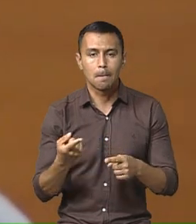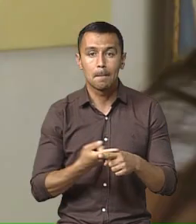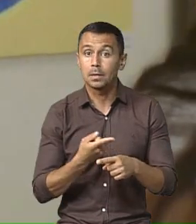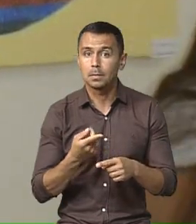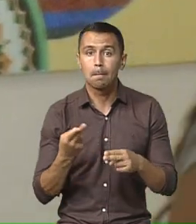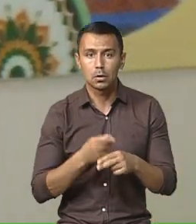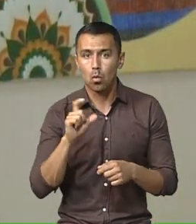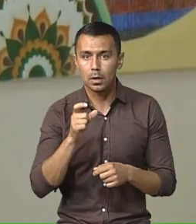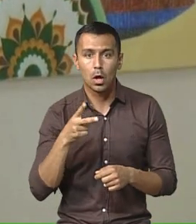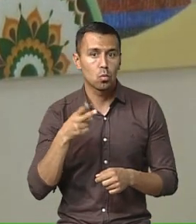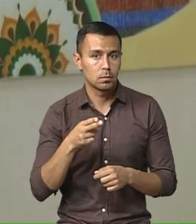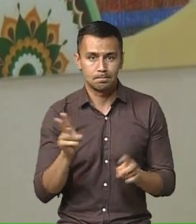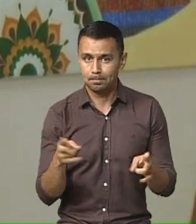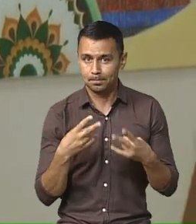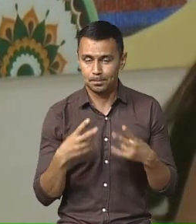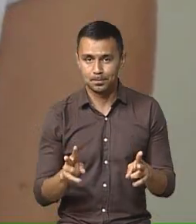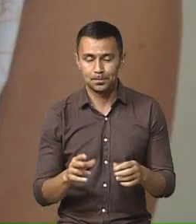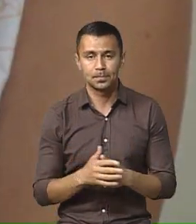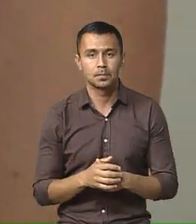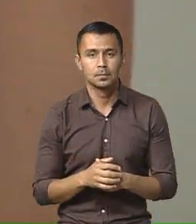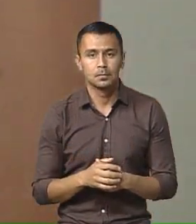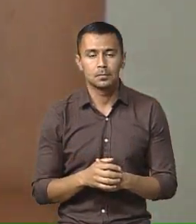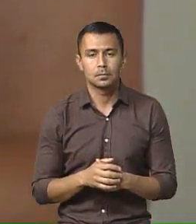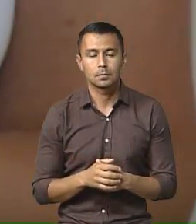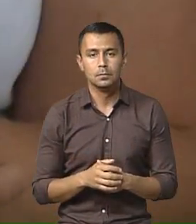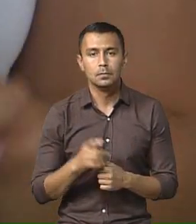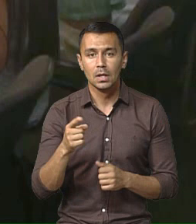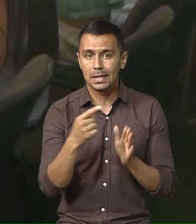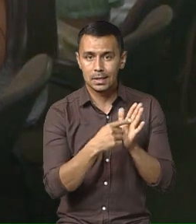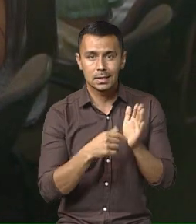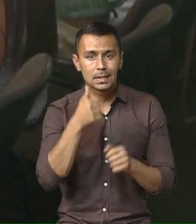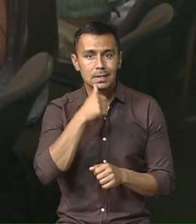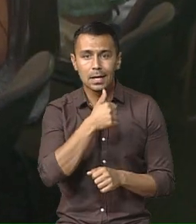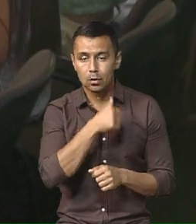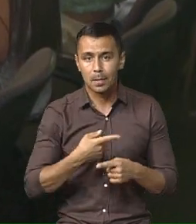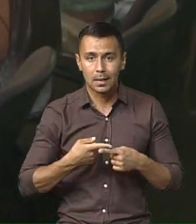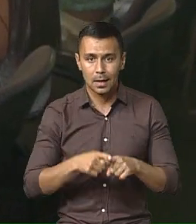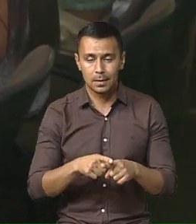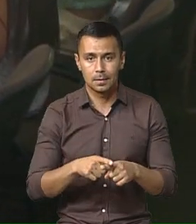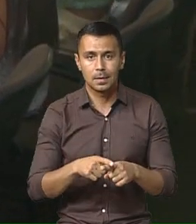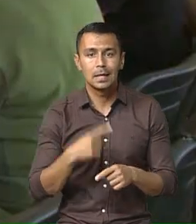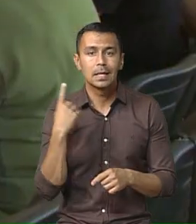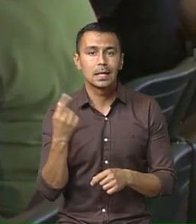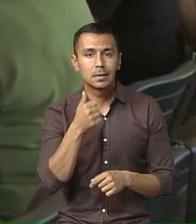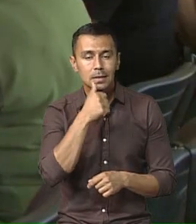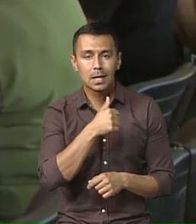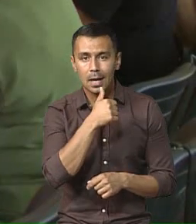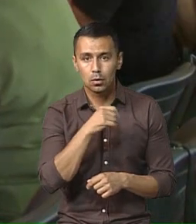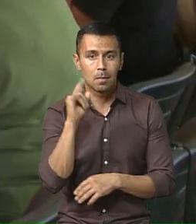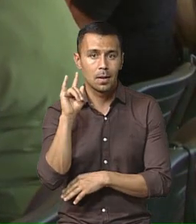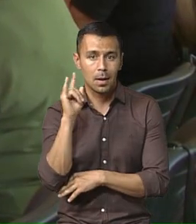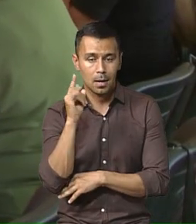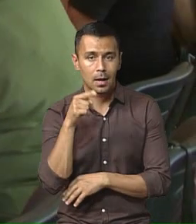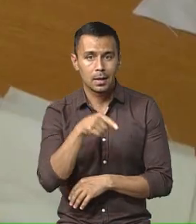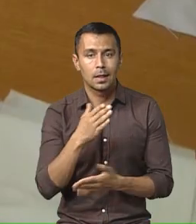та ножиць, розповідає майстриня Тетяна Терещенко та ділиться секретом техніки. Єдиним секретом мотання мотанки є те,